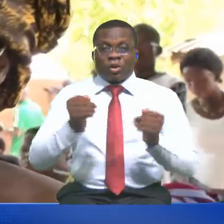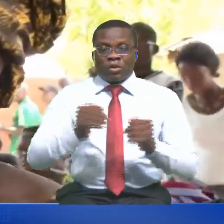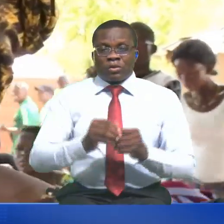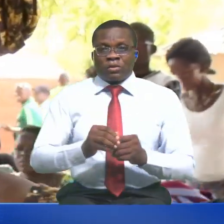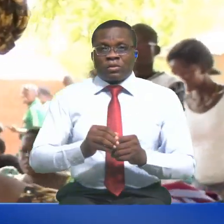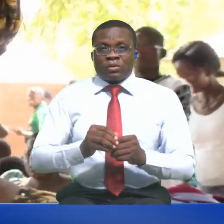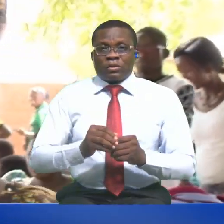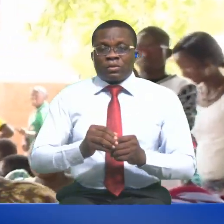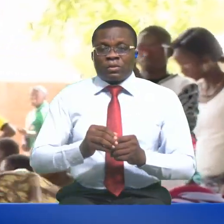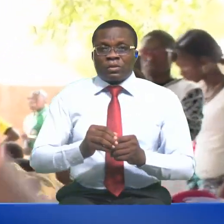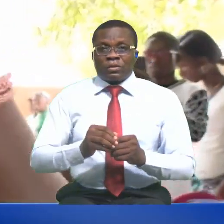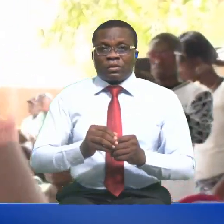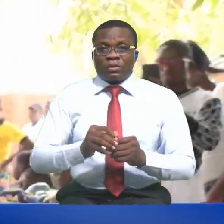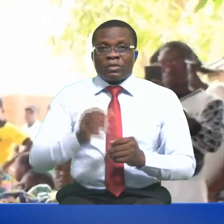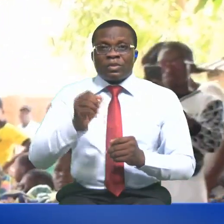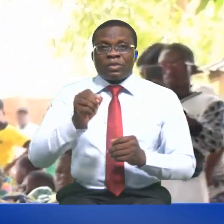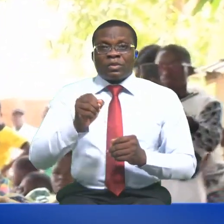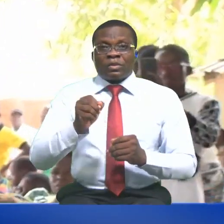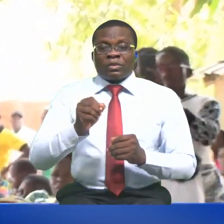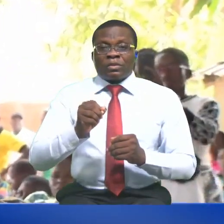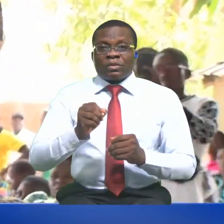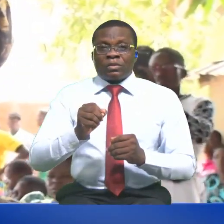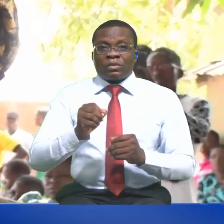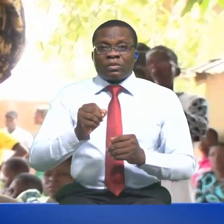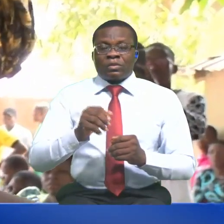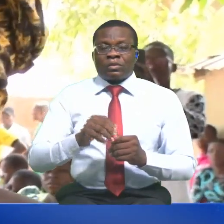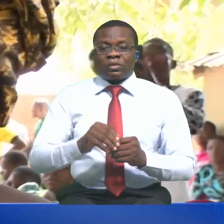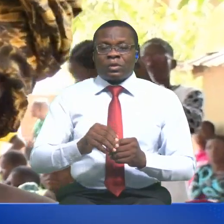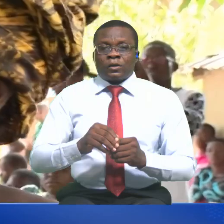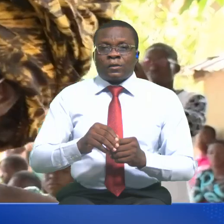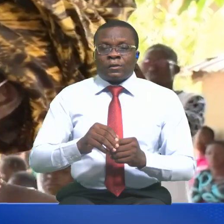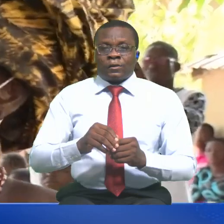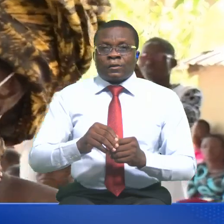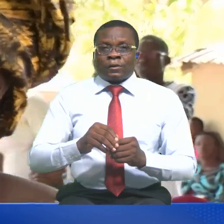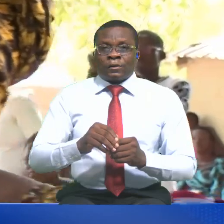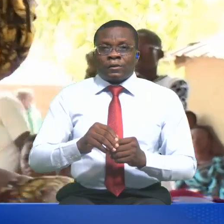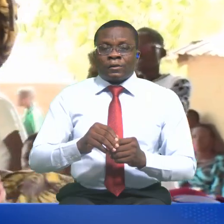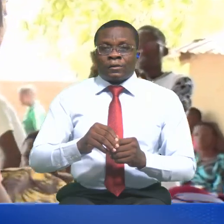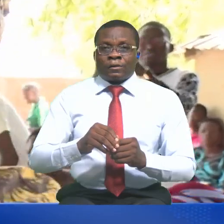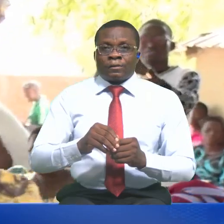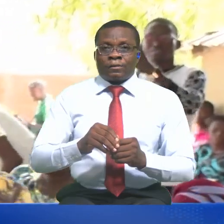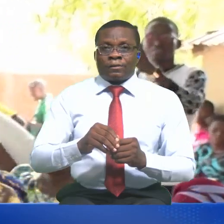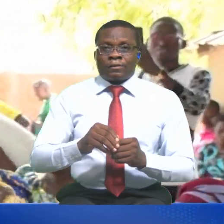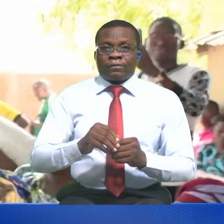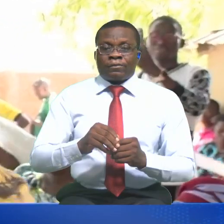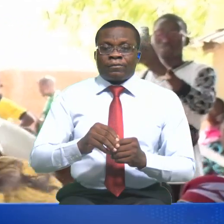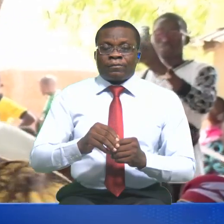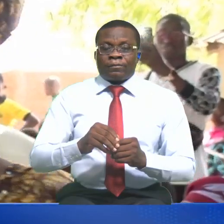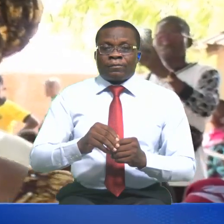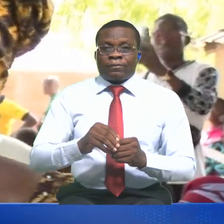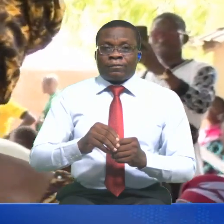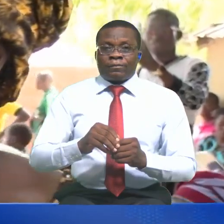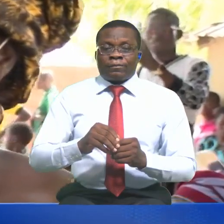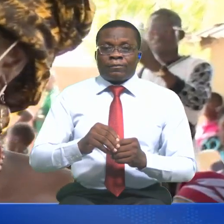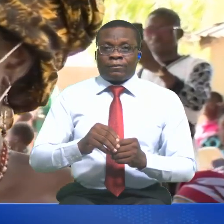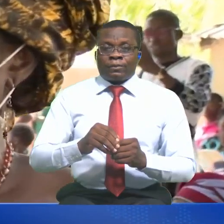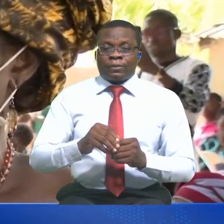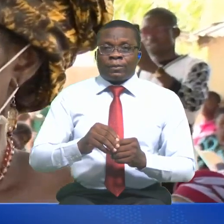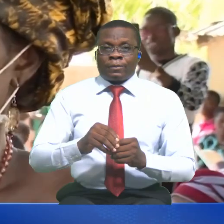Anditamari, Nassimou, Ambiali, et Nakayo,